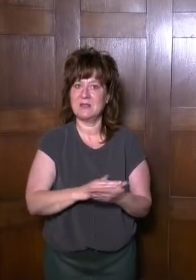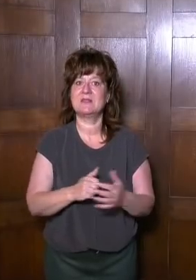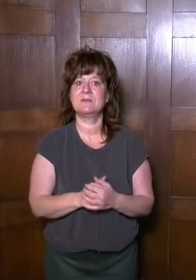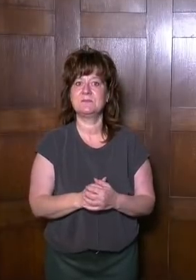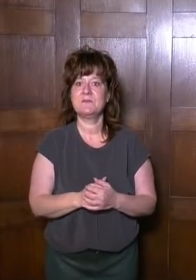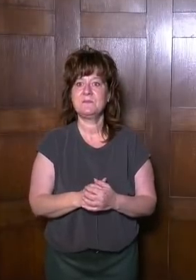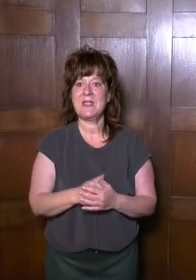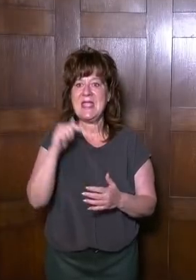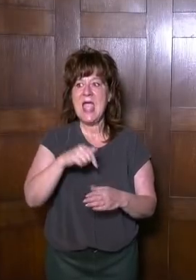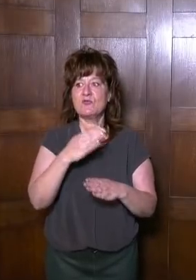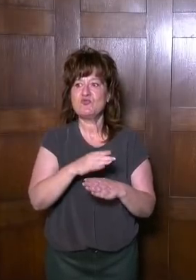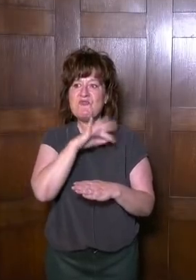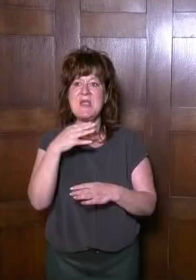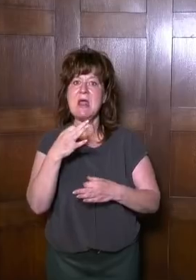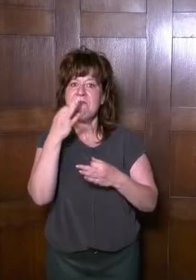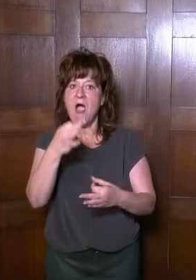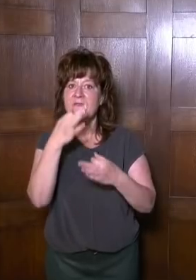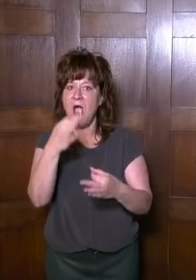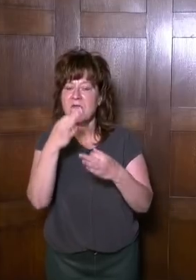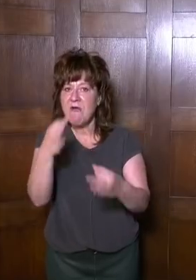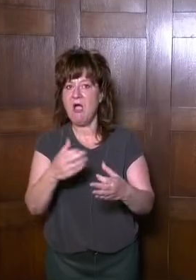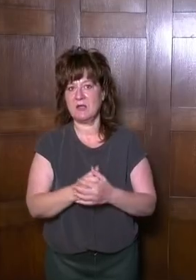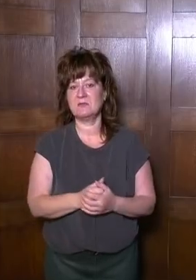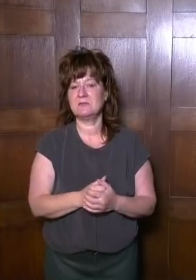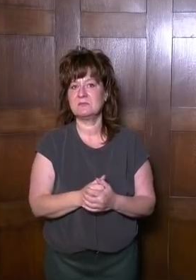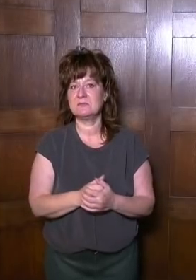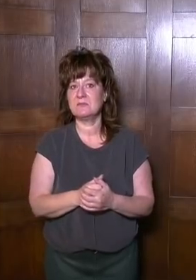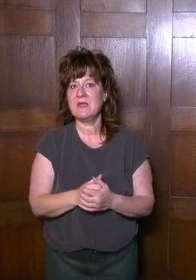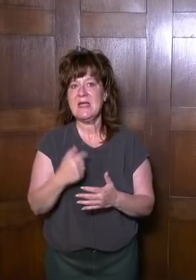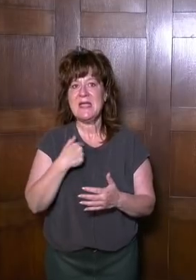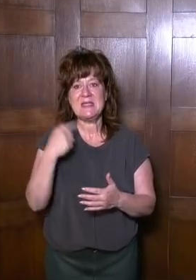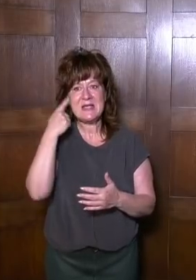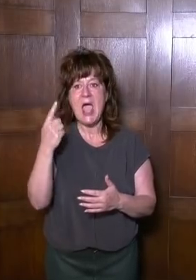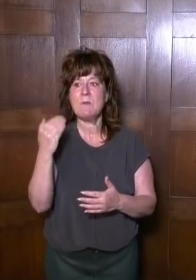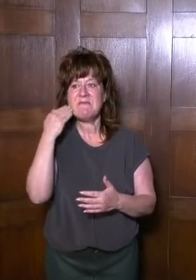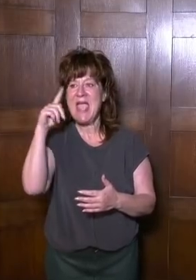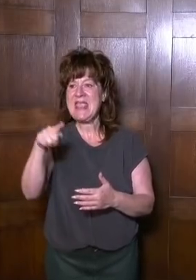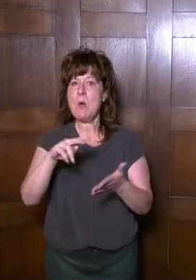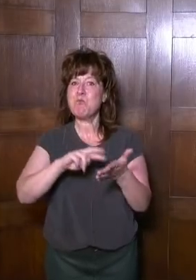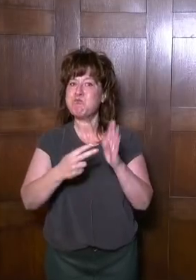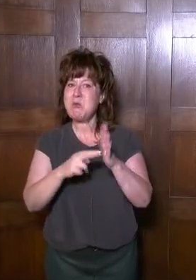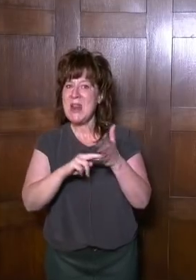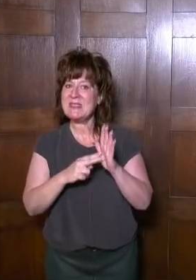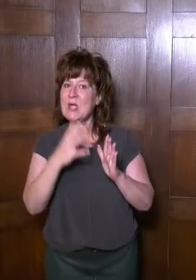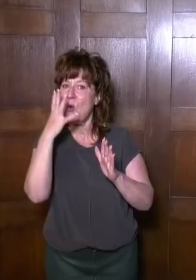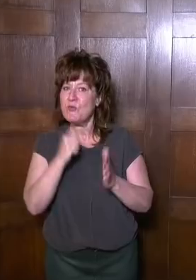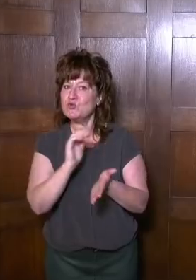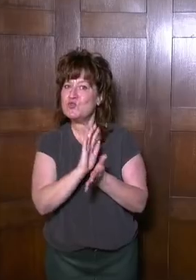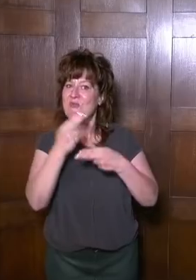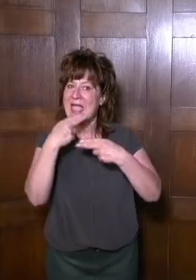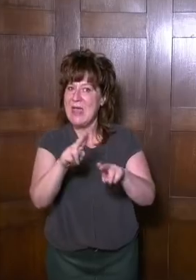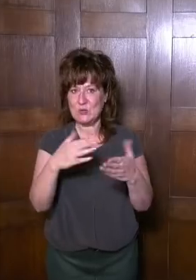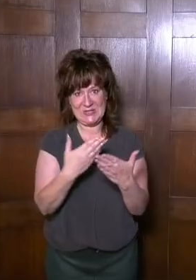ganze Reihe von Fragen in den Raum gestellt worden. Ich kann mir vorstellen, dass die anwesenden Politiker auch gleich Lust hätten zu antworten, aber wir müssen das